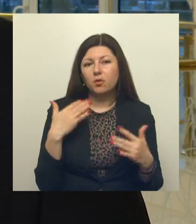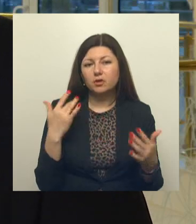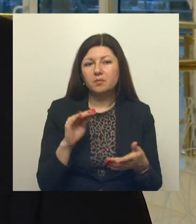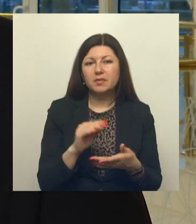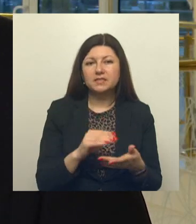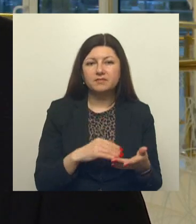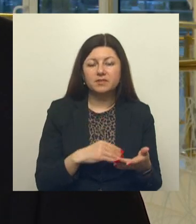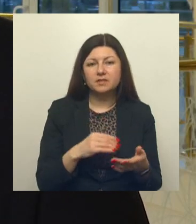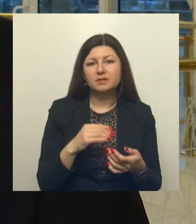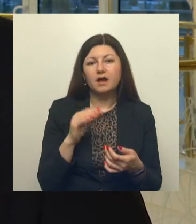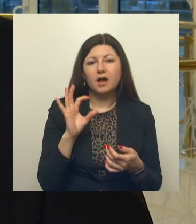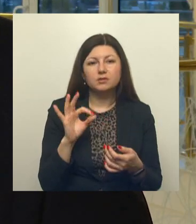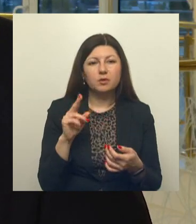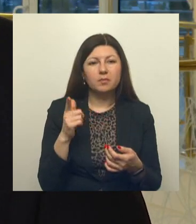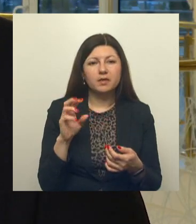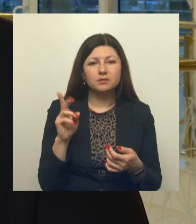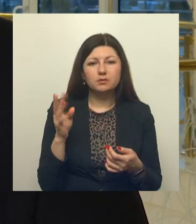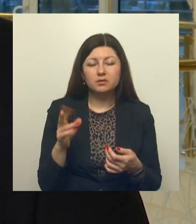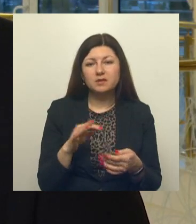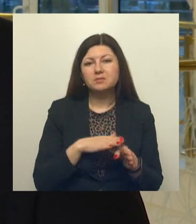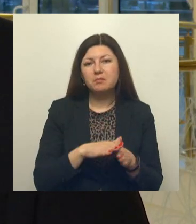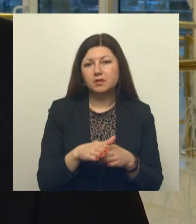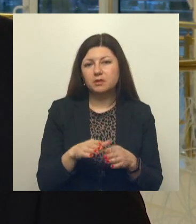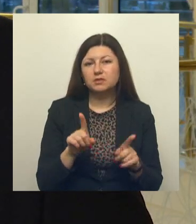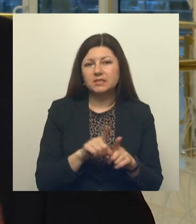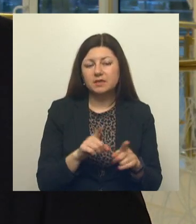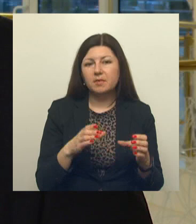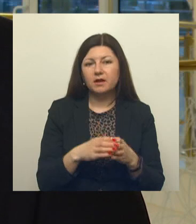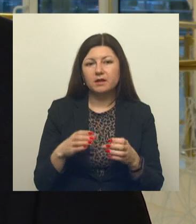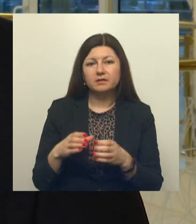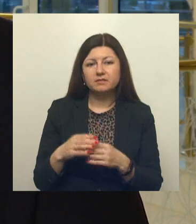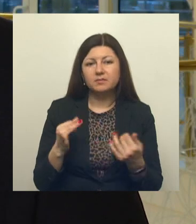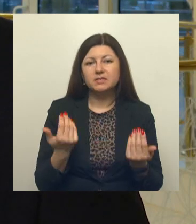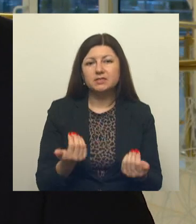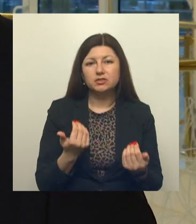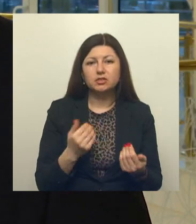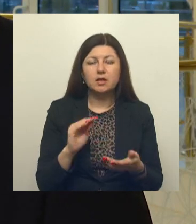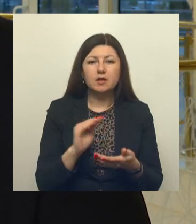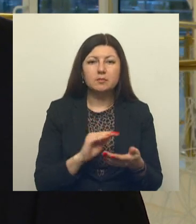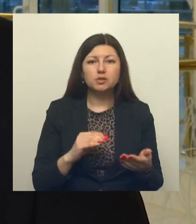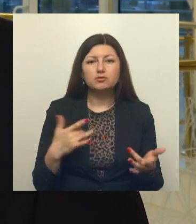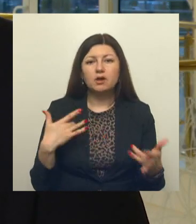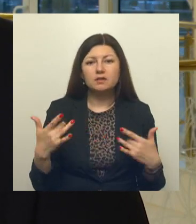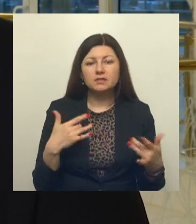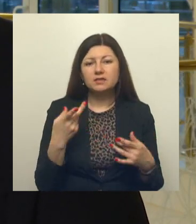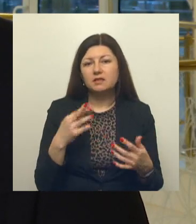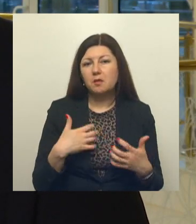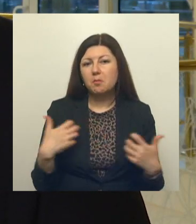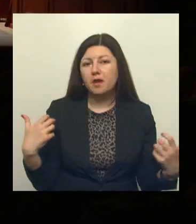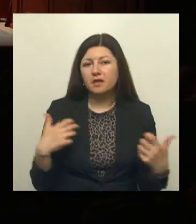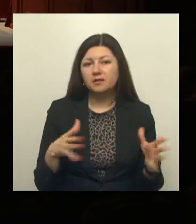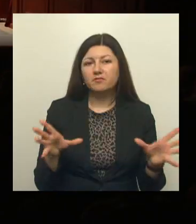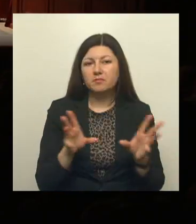произведения Астора Пьяццолла исполняются с такими коллективами. И сейчас пишут концерты для баяна с